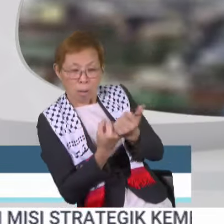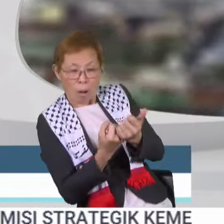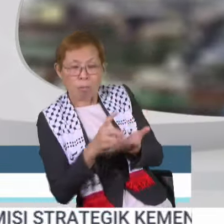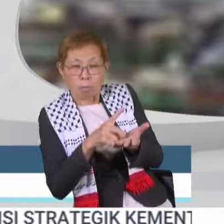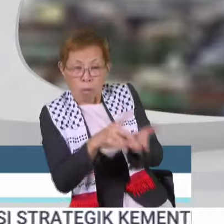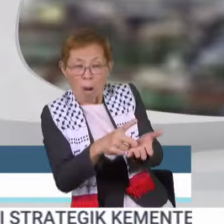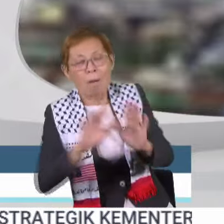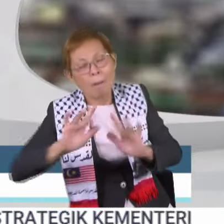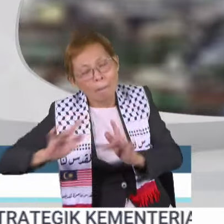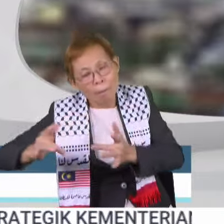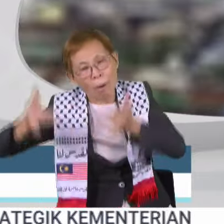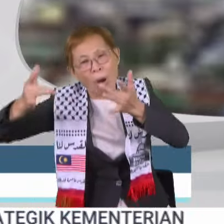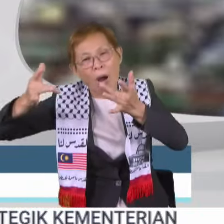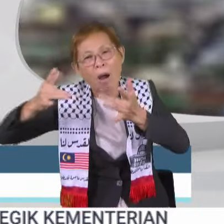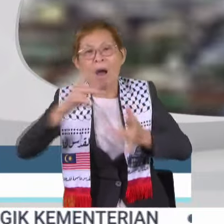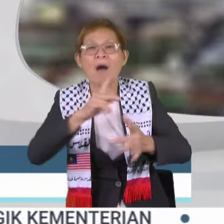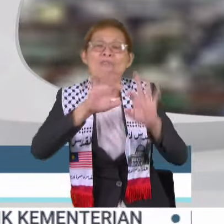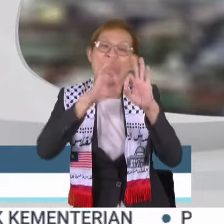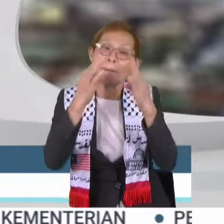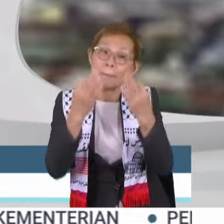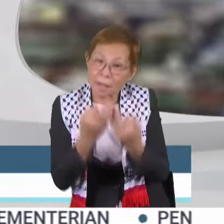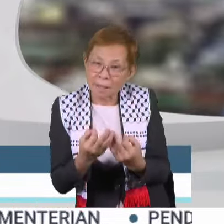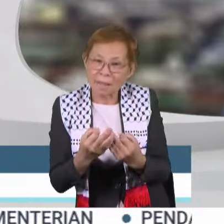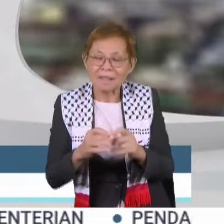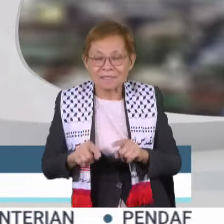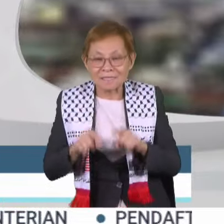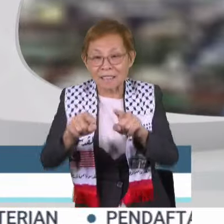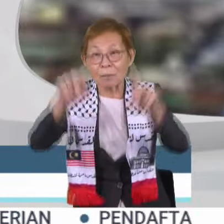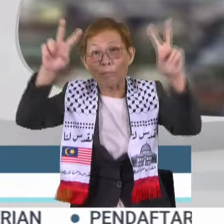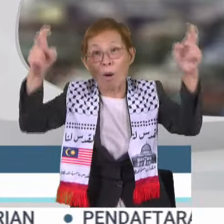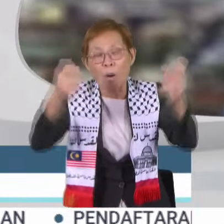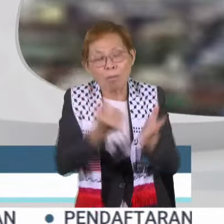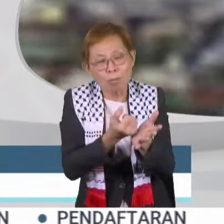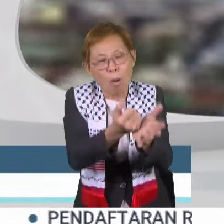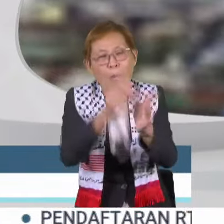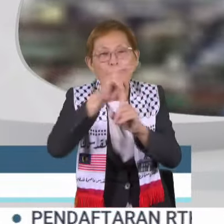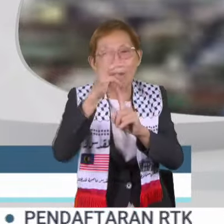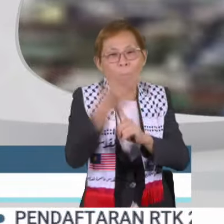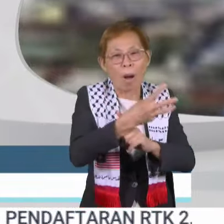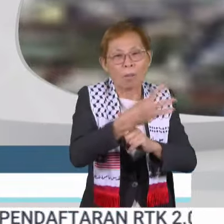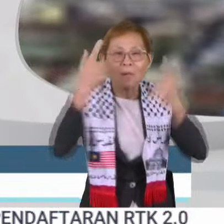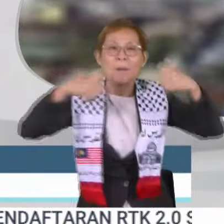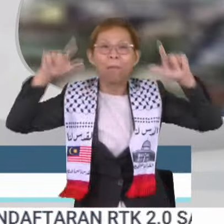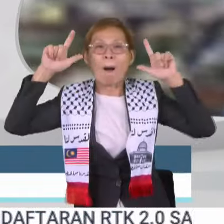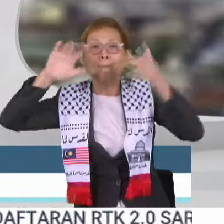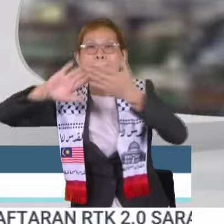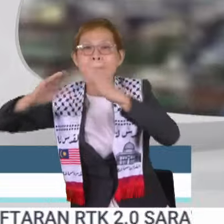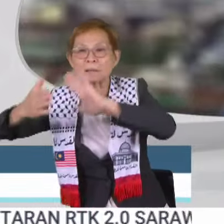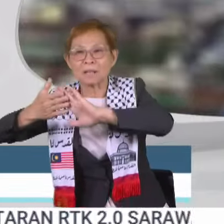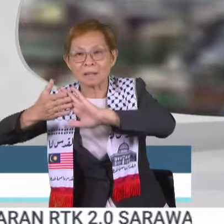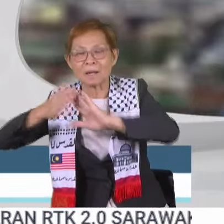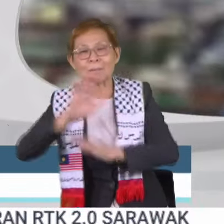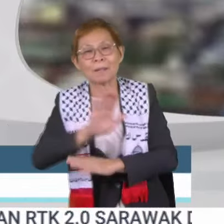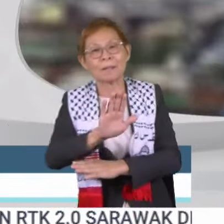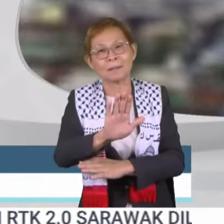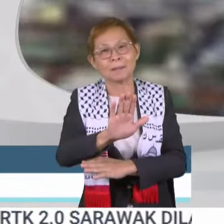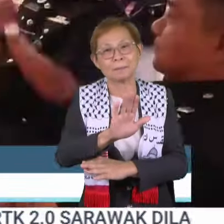pertujuan meringankan beban ketua keluarga sejajar moto menyantuni kebajikan memartabat masyarakat